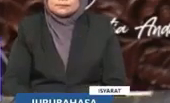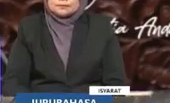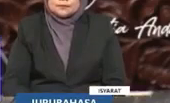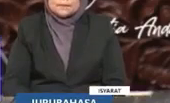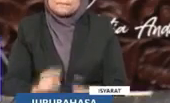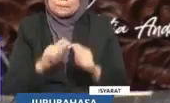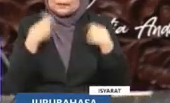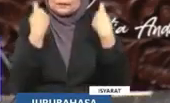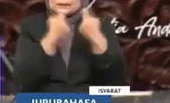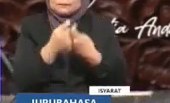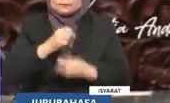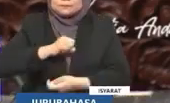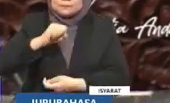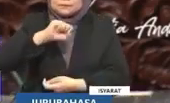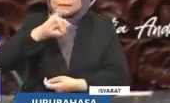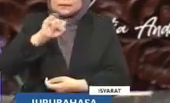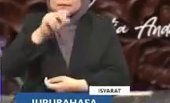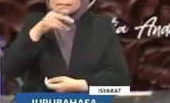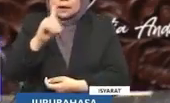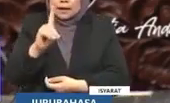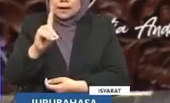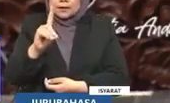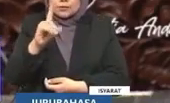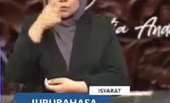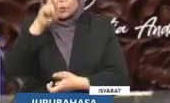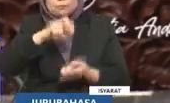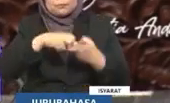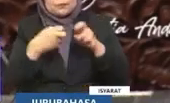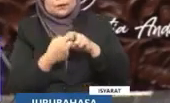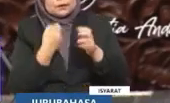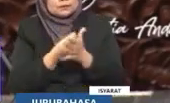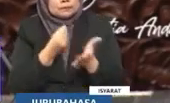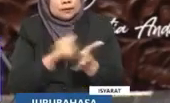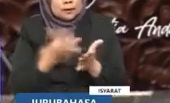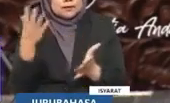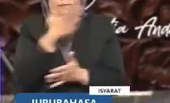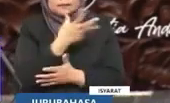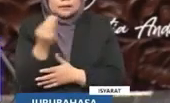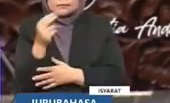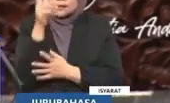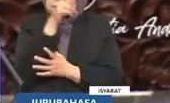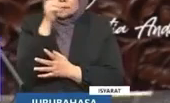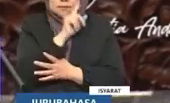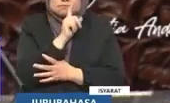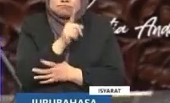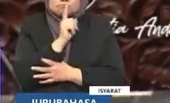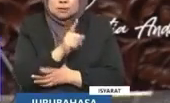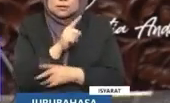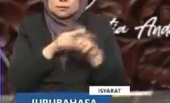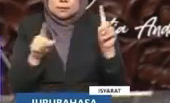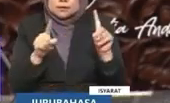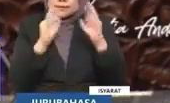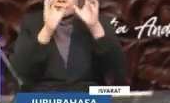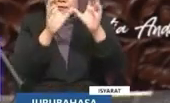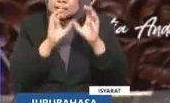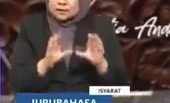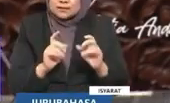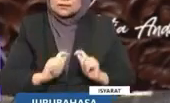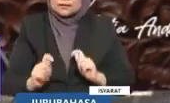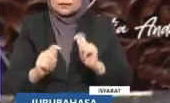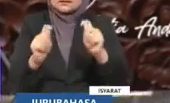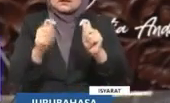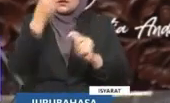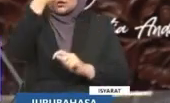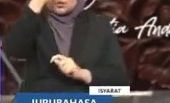ndak pasukan jihad menangani inflasi ditunjukkan oleh kerajaan semata-mata untuk mengambil berbagai langkah dan